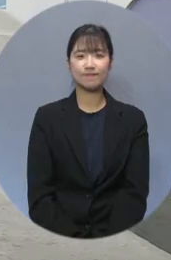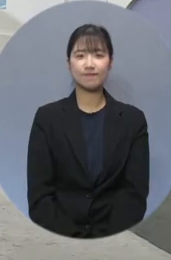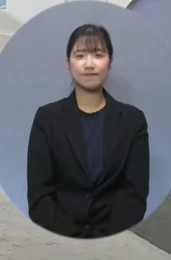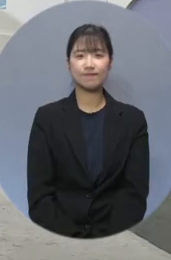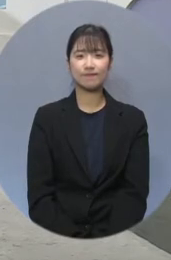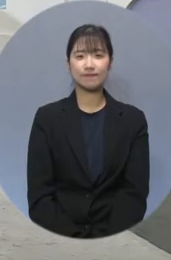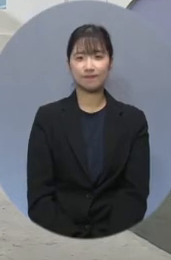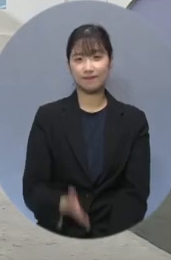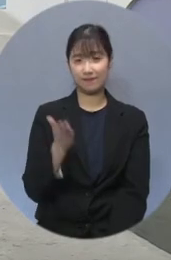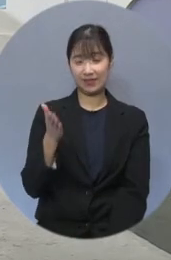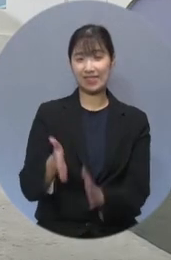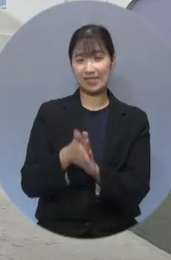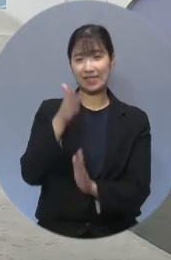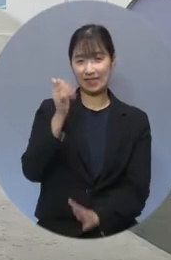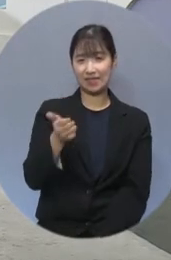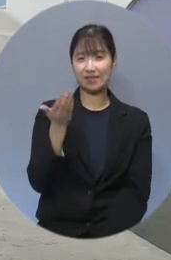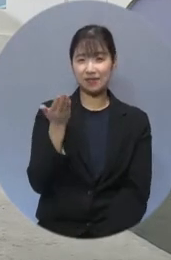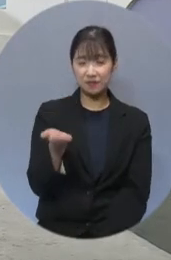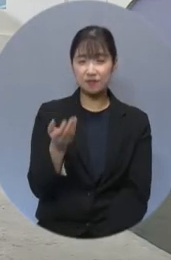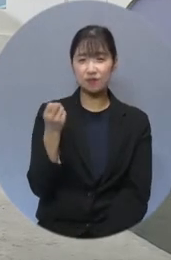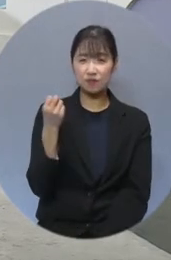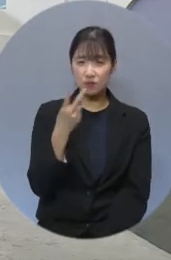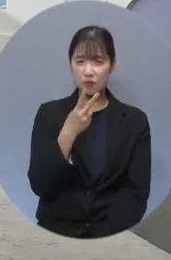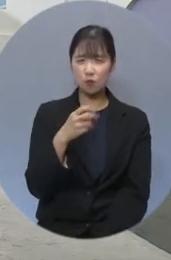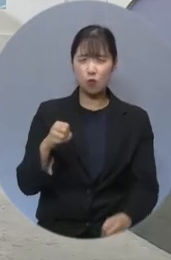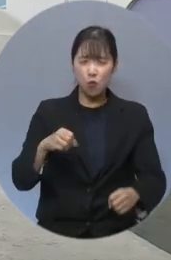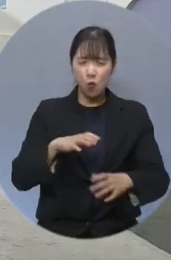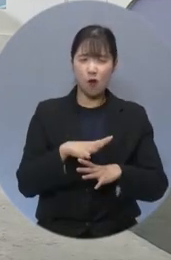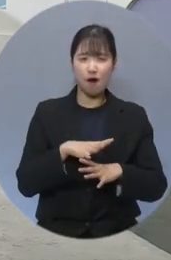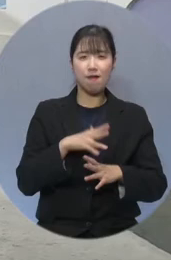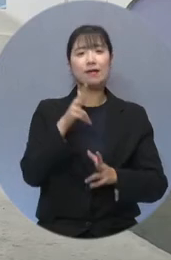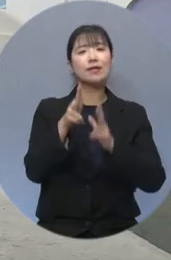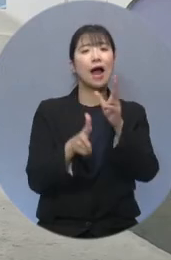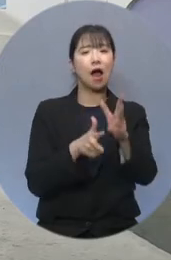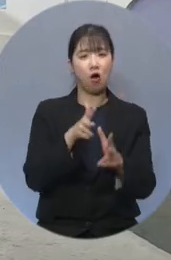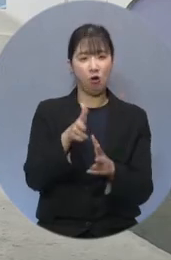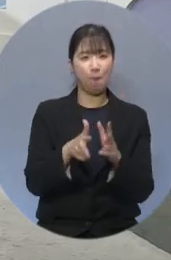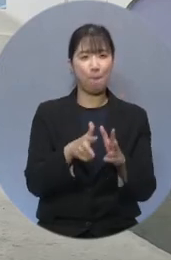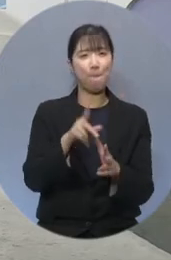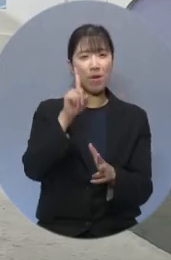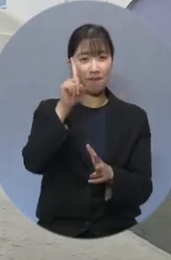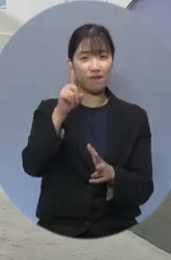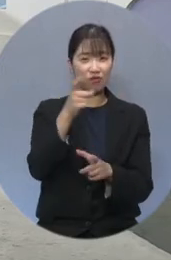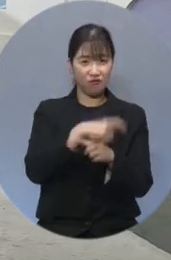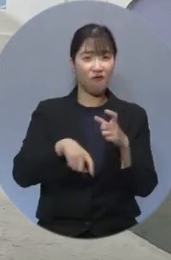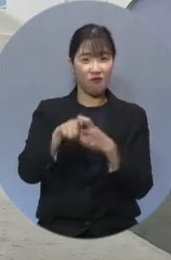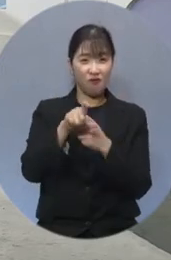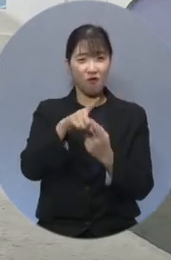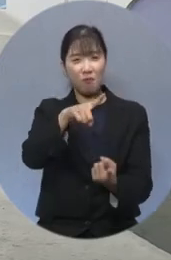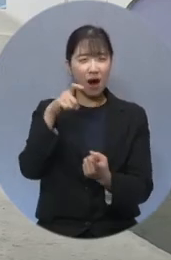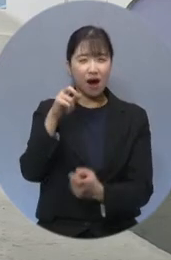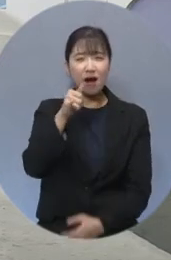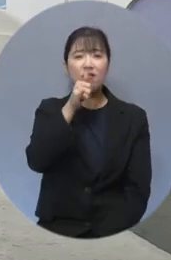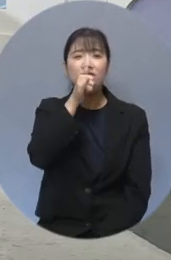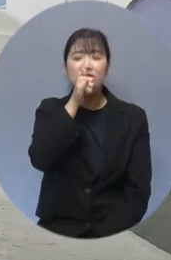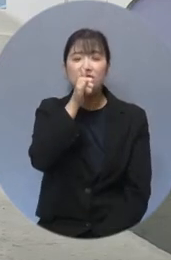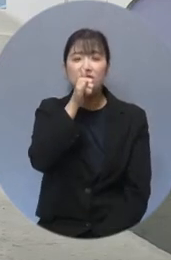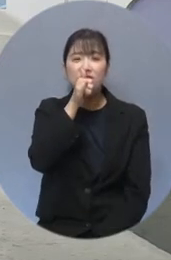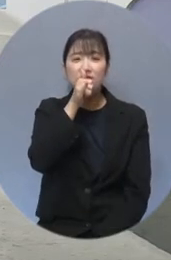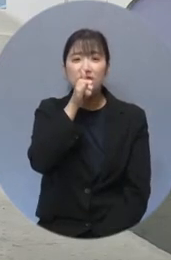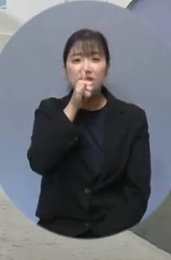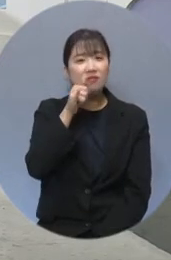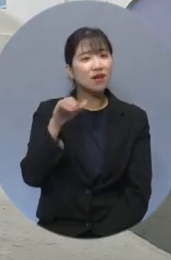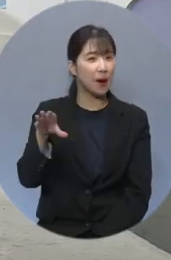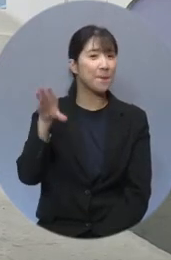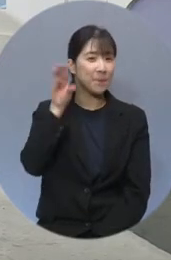김한근 강릉시장께서는 또 놀라운 사업을 또 하나 유치했다 네. 하고 계시다